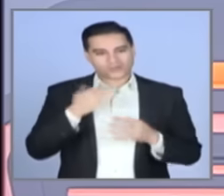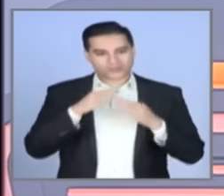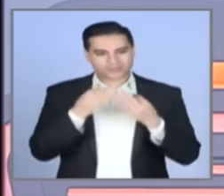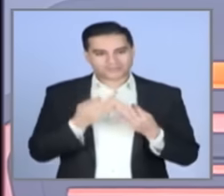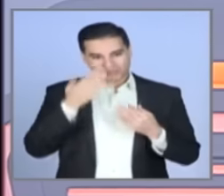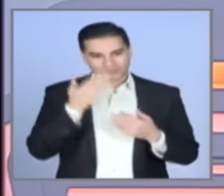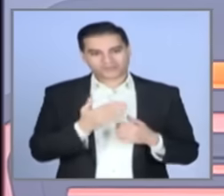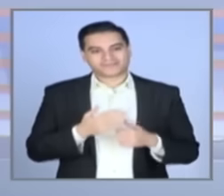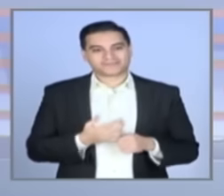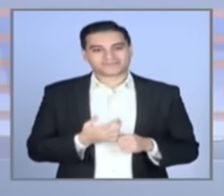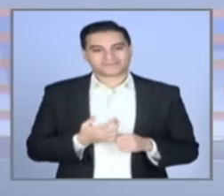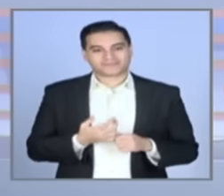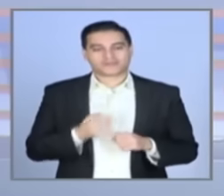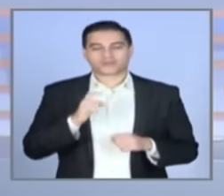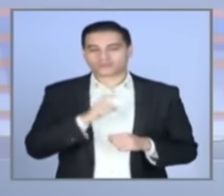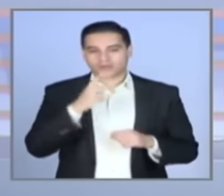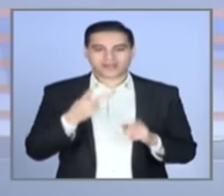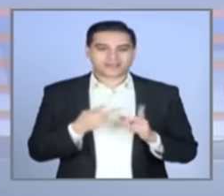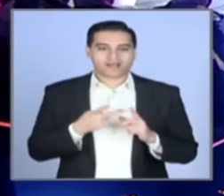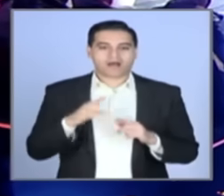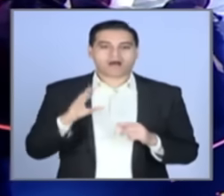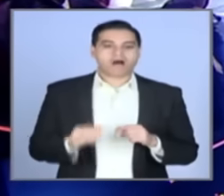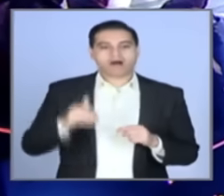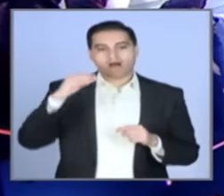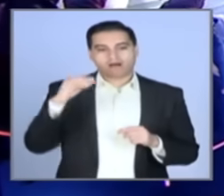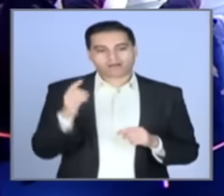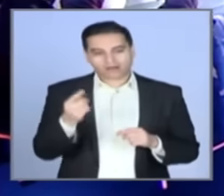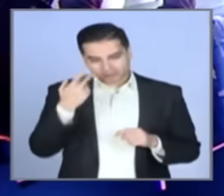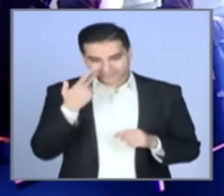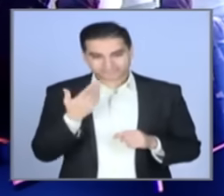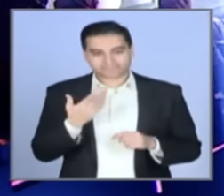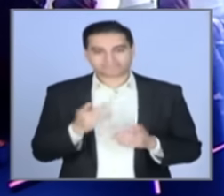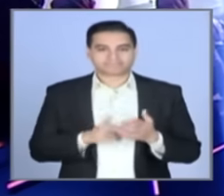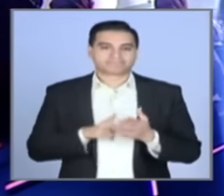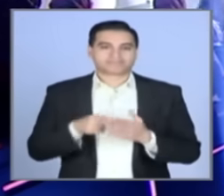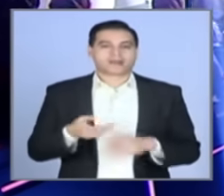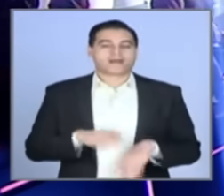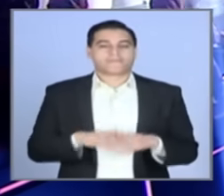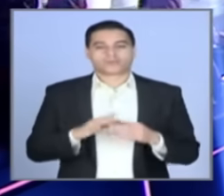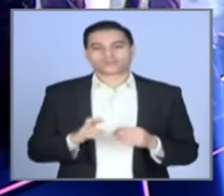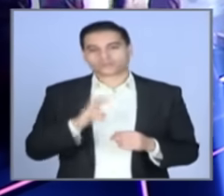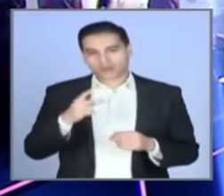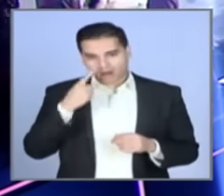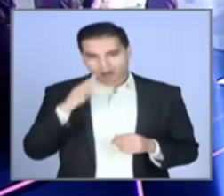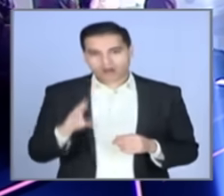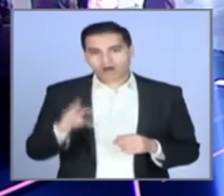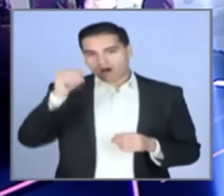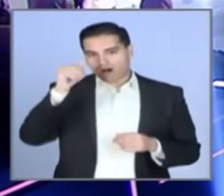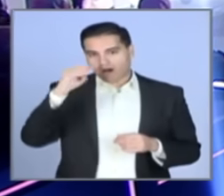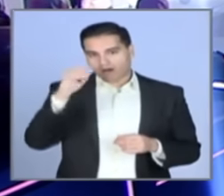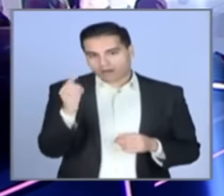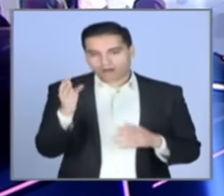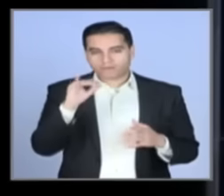تسلم تسلم. سؤال التاني هاجر. اتفضلي يا هاجر. هنشوف هاجر مسعد والسؤال